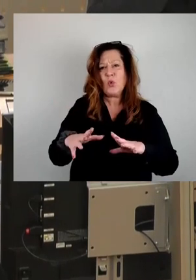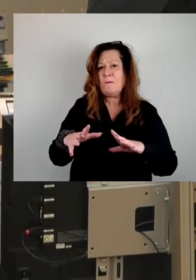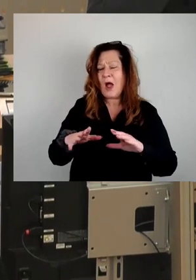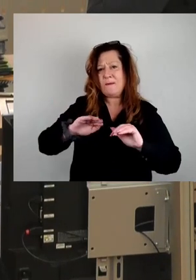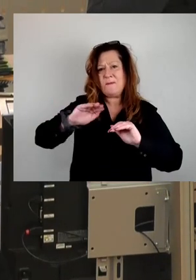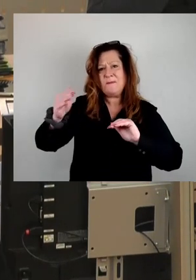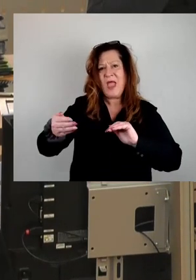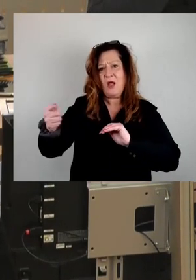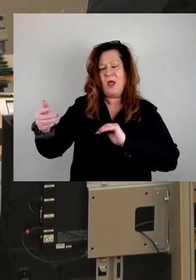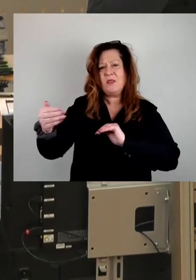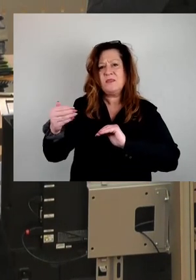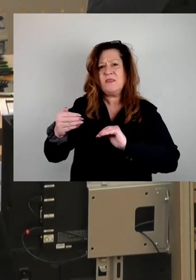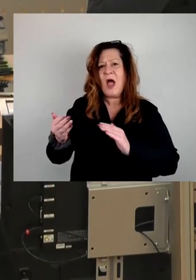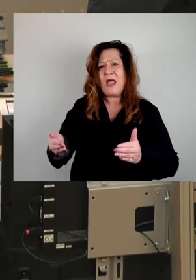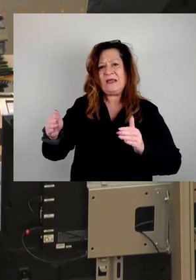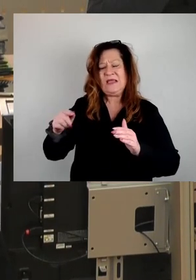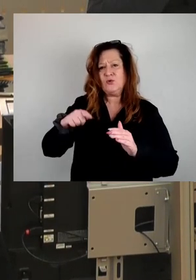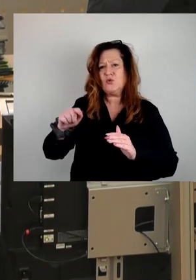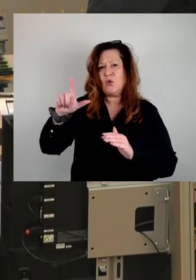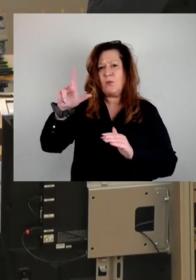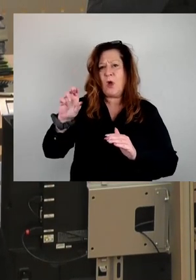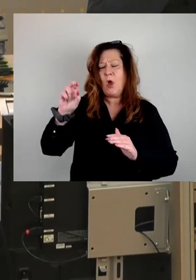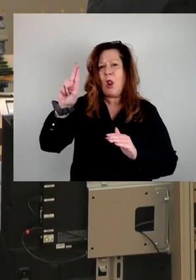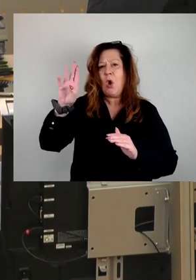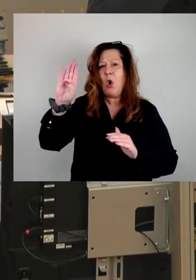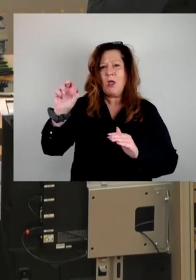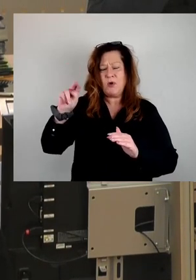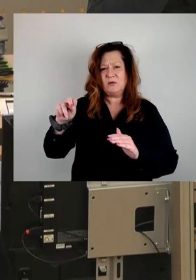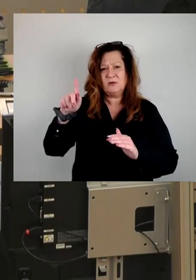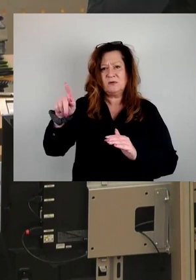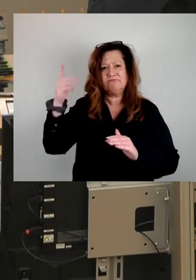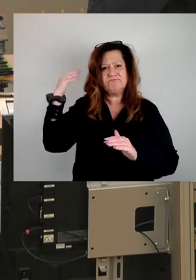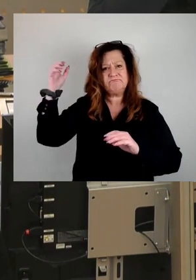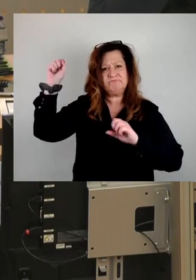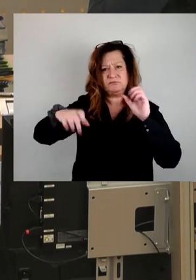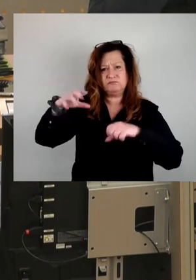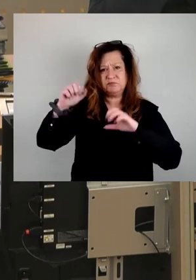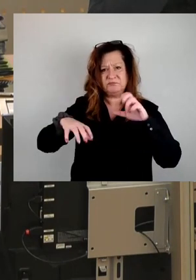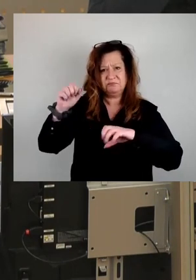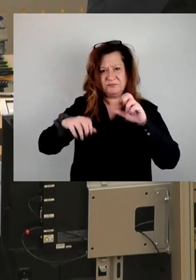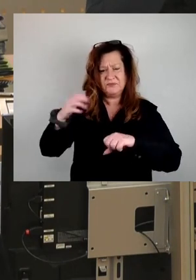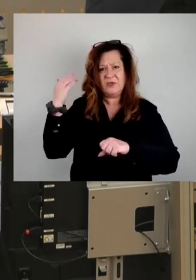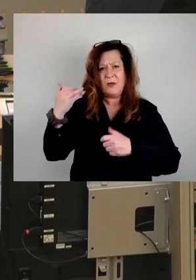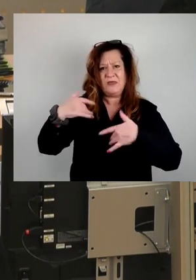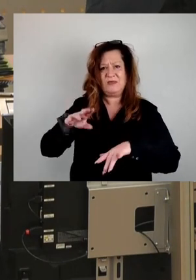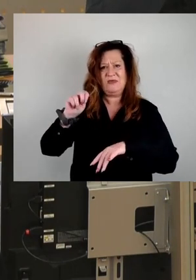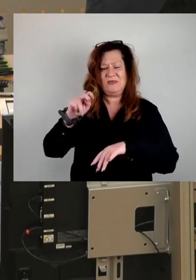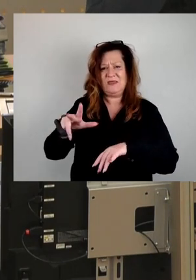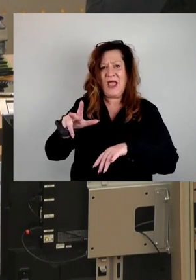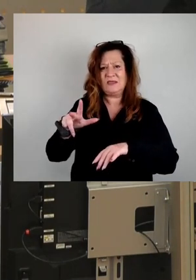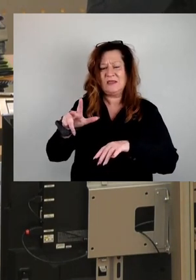Einen 30 Meter hohen Bergbauschutt, der dort infolge der Entrümmerung nach den Bombenangriffen um den 13. Februar 1945